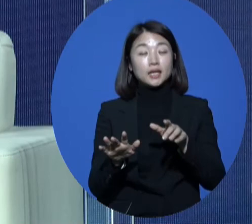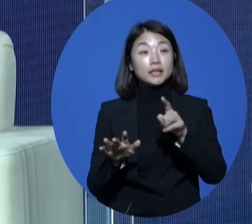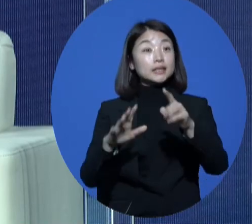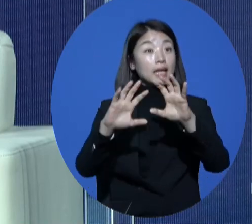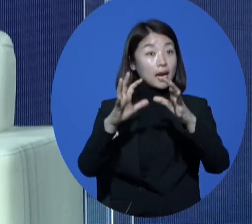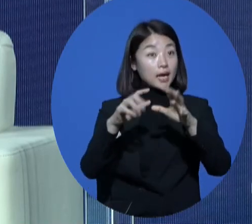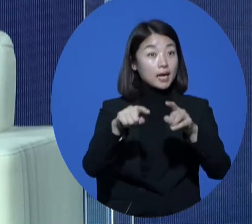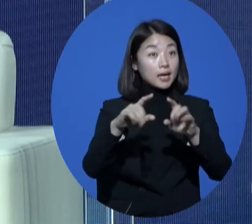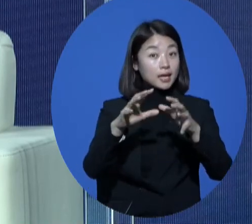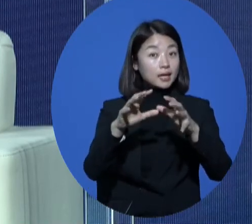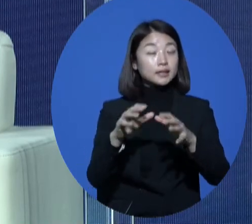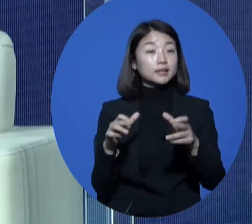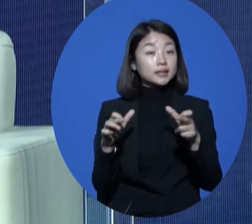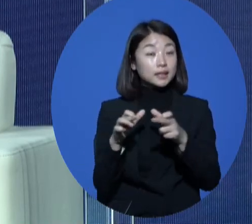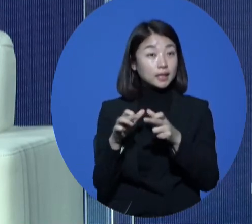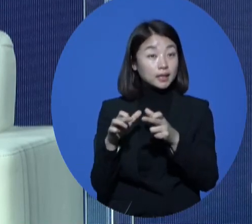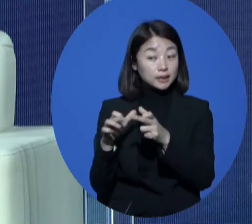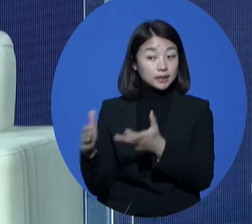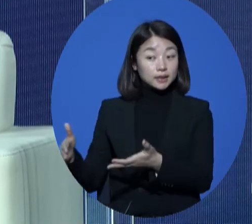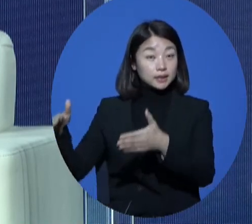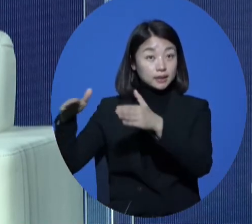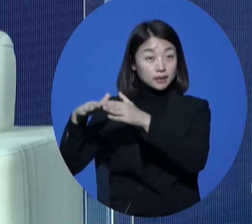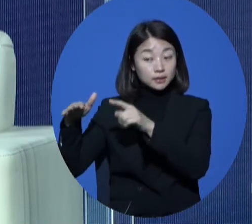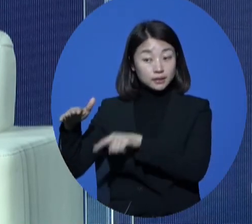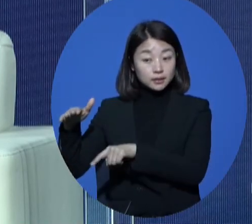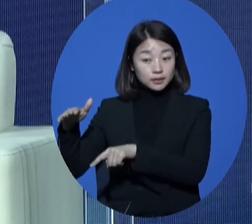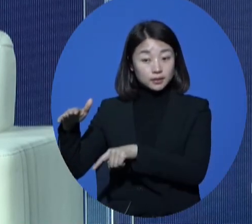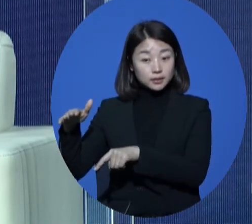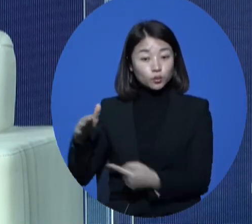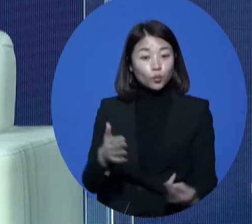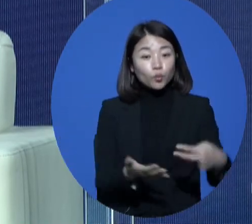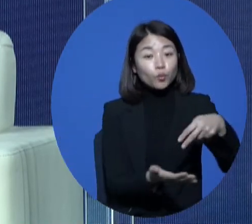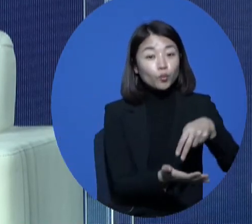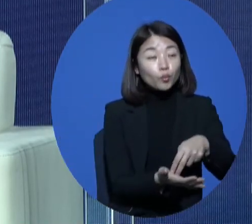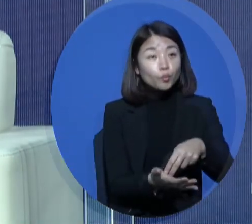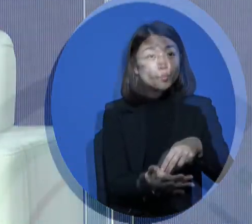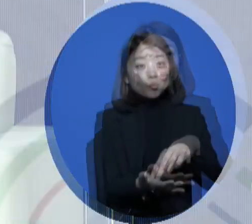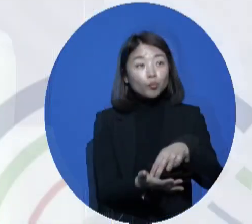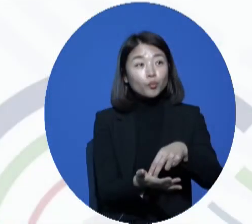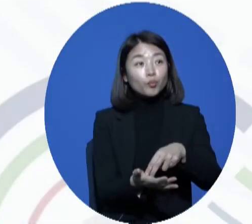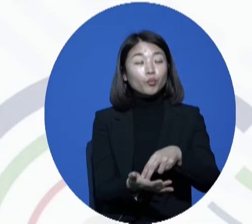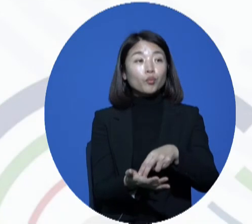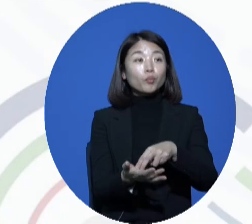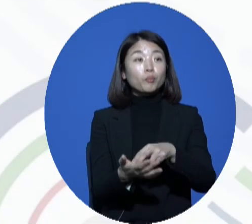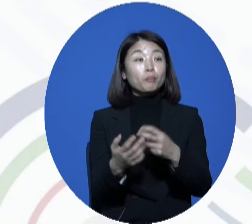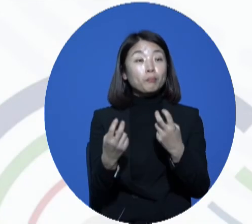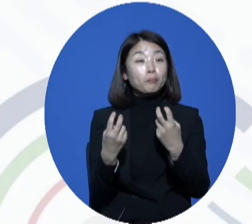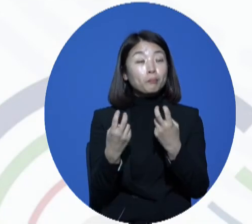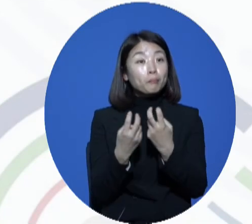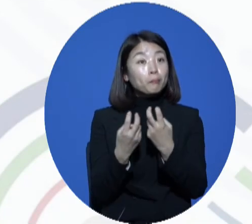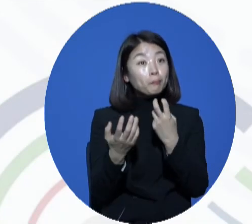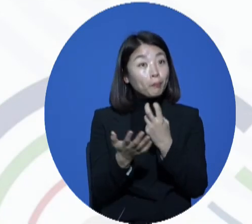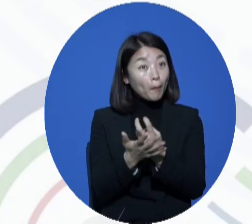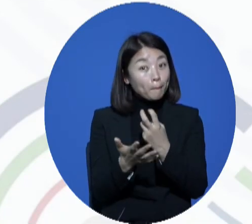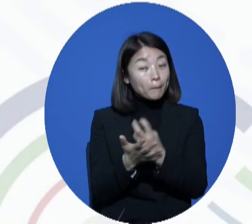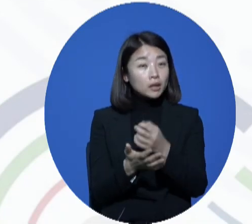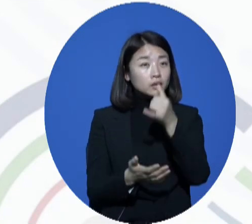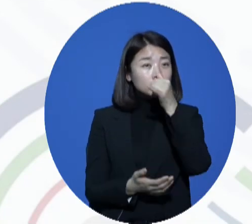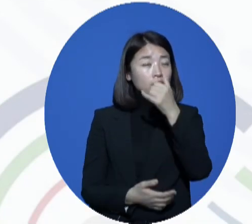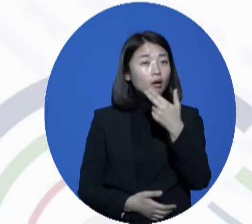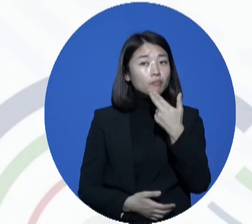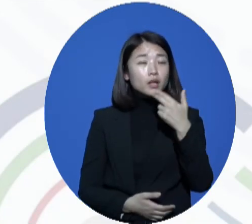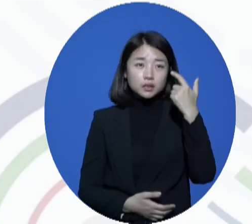시설 내에서 장애인이 시설 밖으로 나오게 하기 위한 긴급 탈시설 제도 등이 현재 핀란드에 있는지에